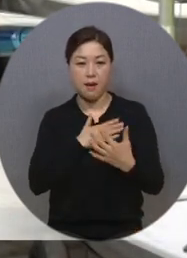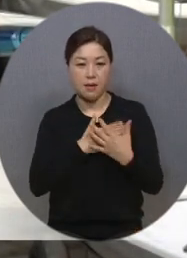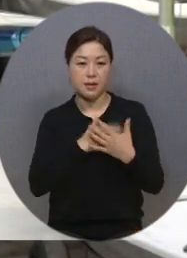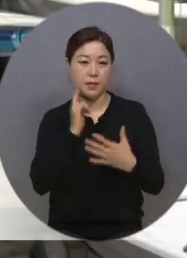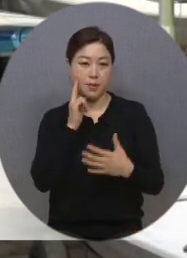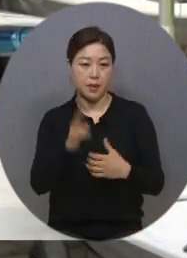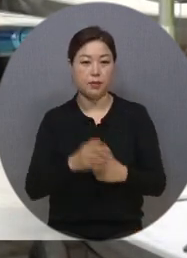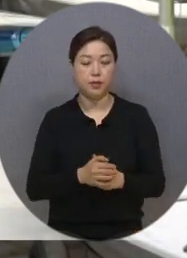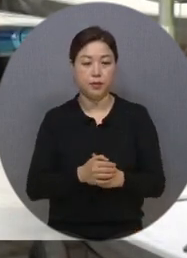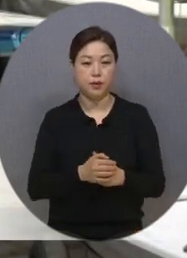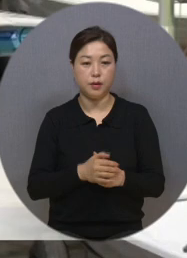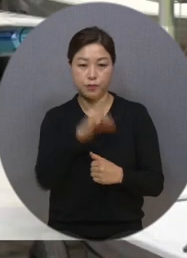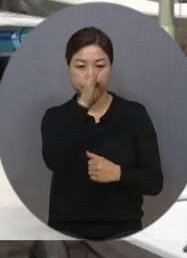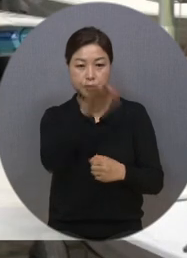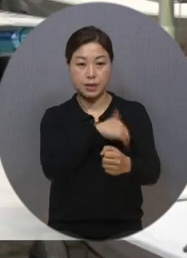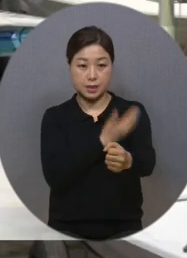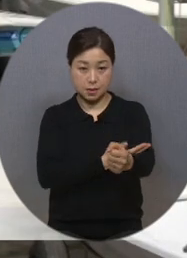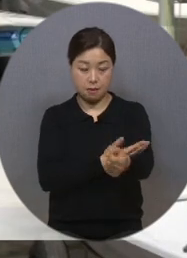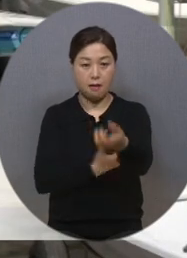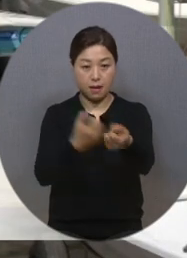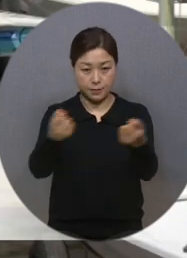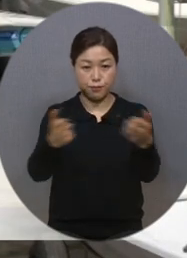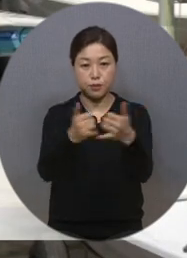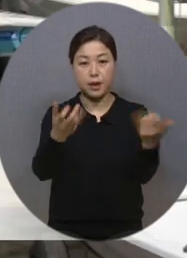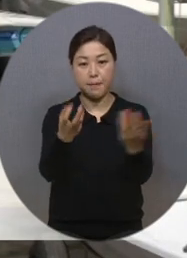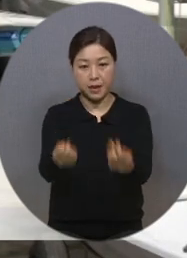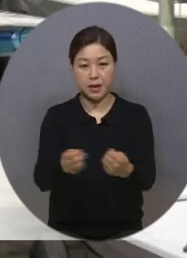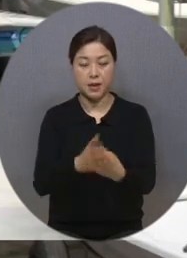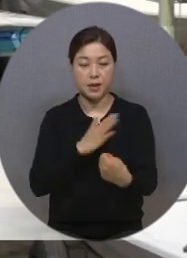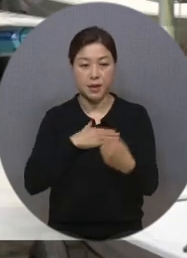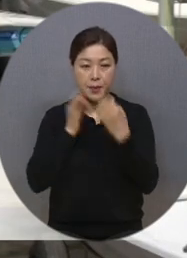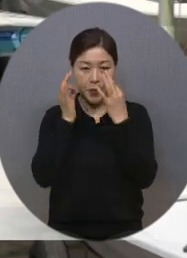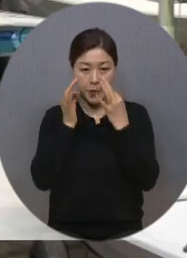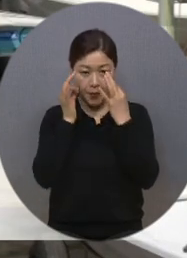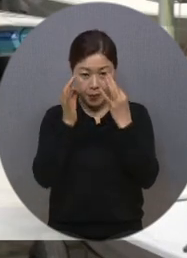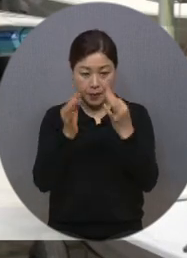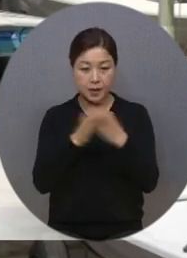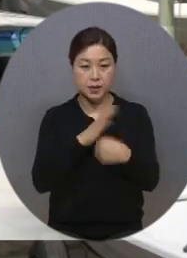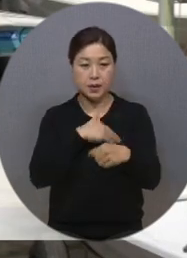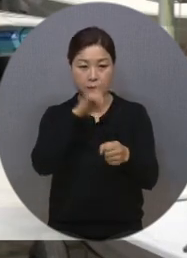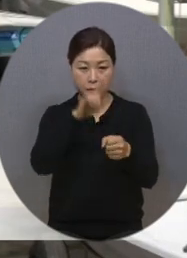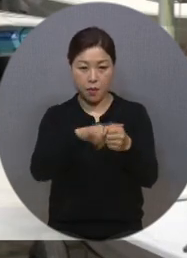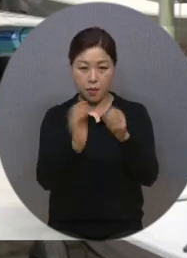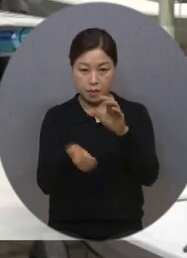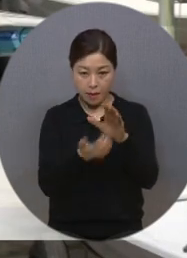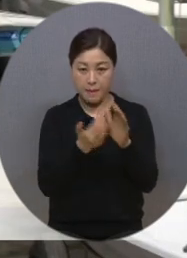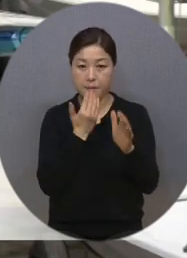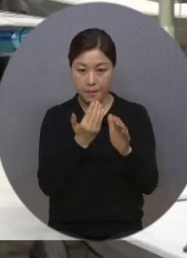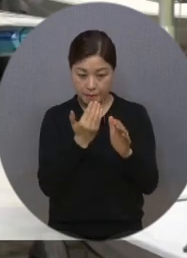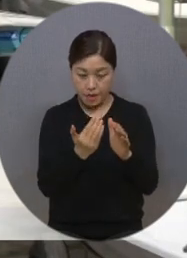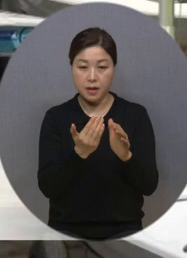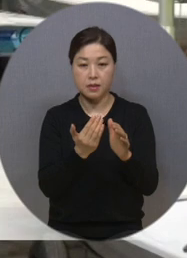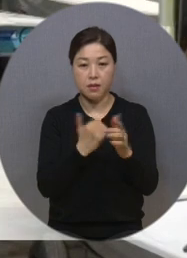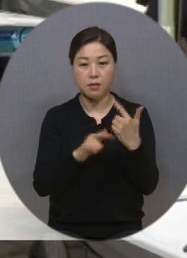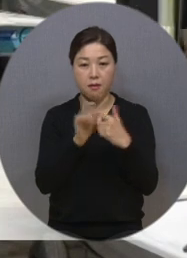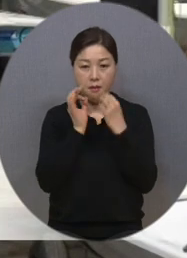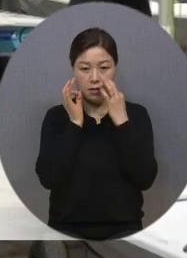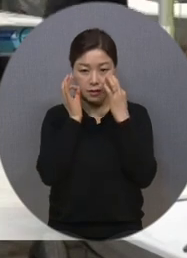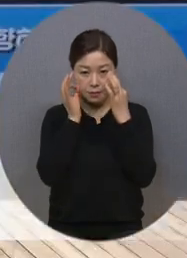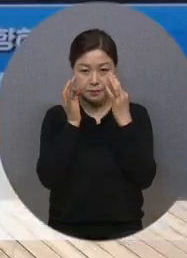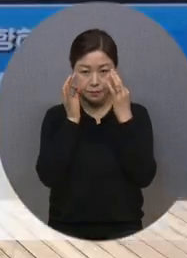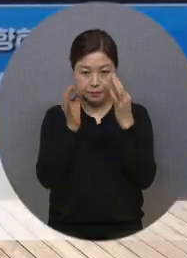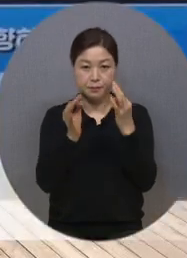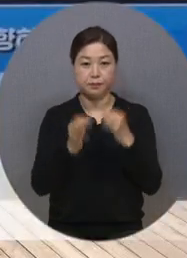훌륭한 실력을 가지신 분들이 많기 때문에 제가 좀 더 노력해가지고 제가 설정했던 목표까지 도달할 수 있도록 좀 더 열심히 하려고